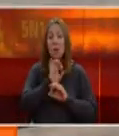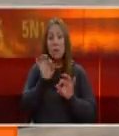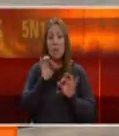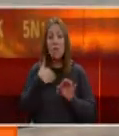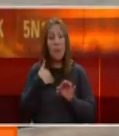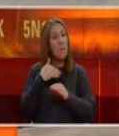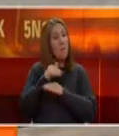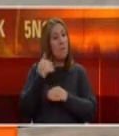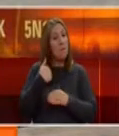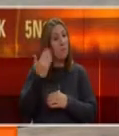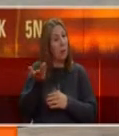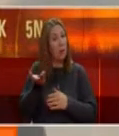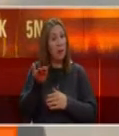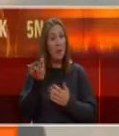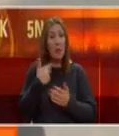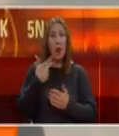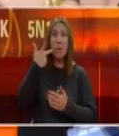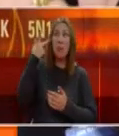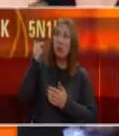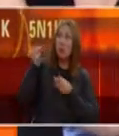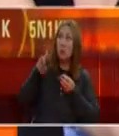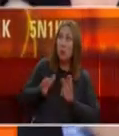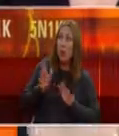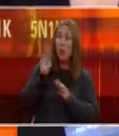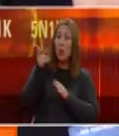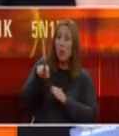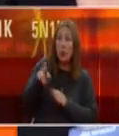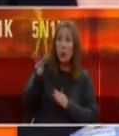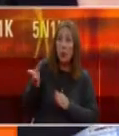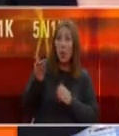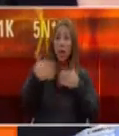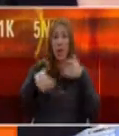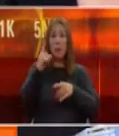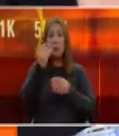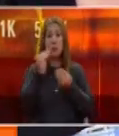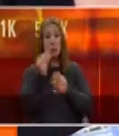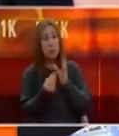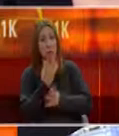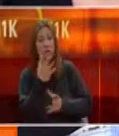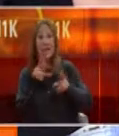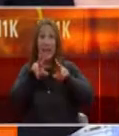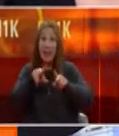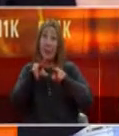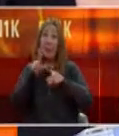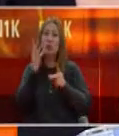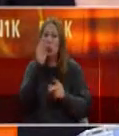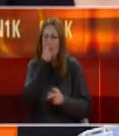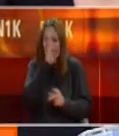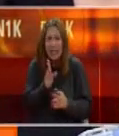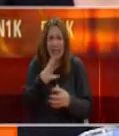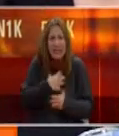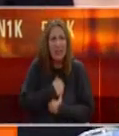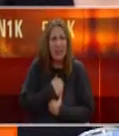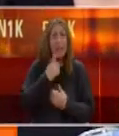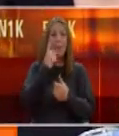İşte benim ablam doğum yaparken hayatını kaybetti. Evet. Engelli bir çocuğu olduğu gibi ciddi sıkıntılarını